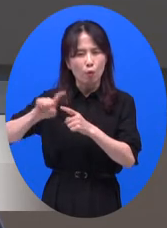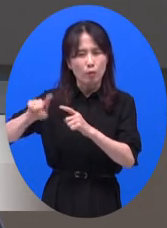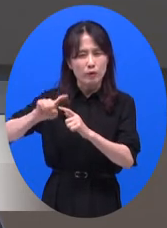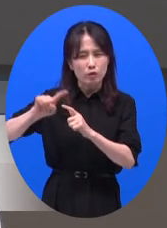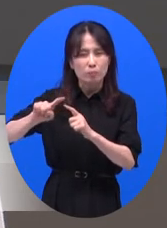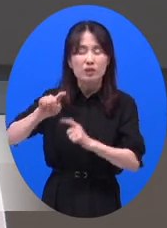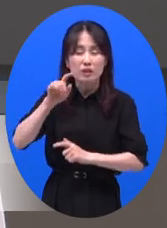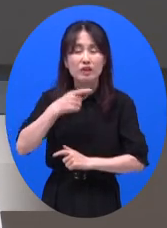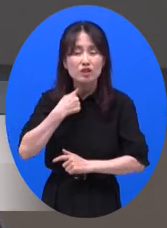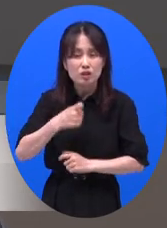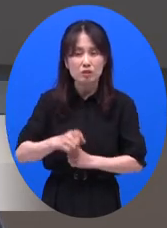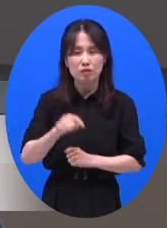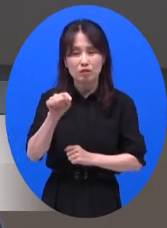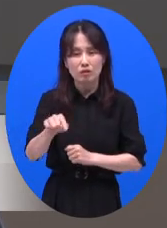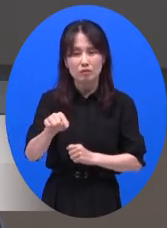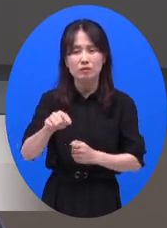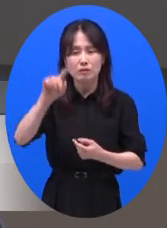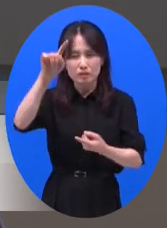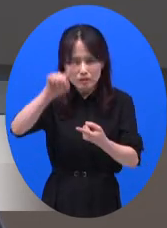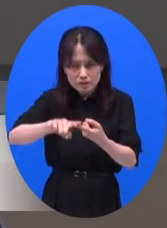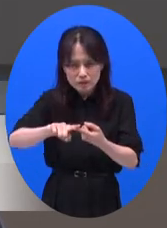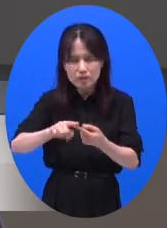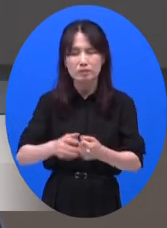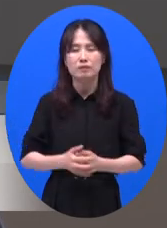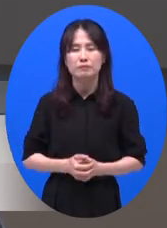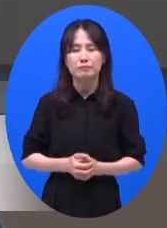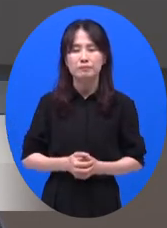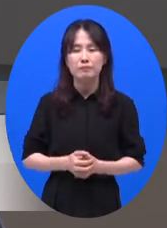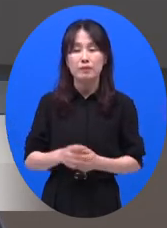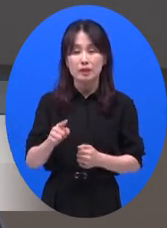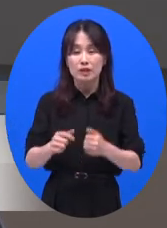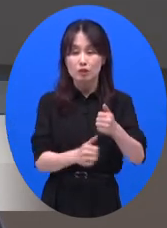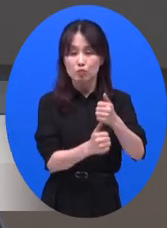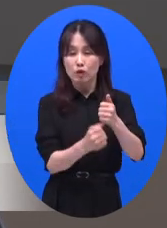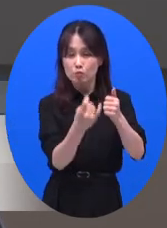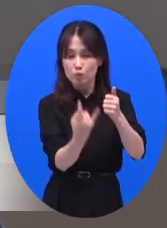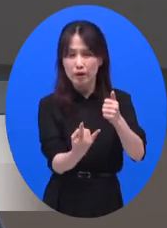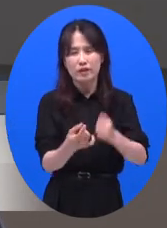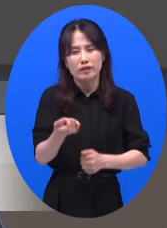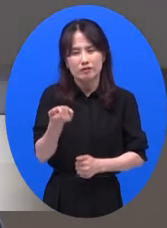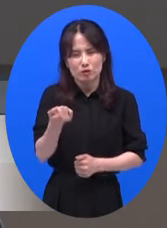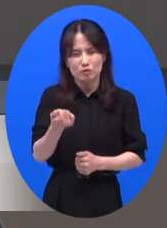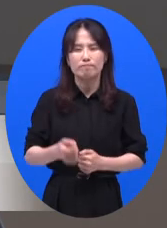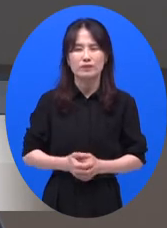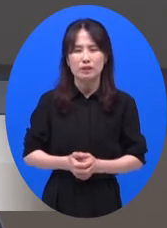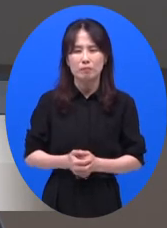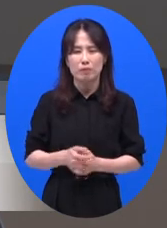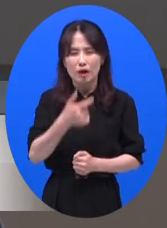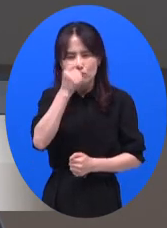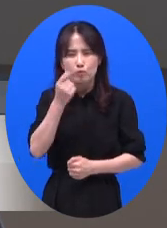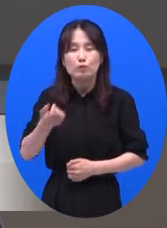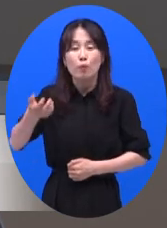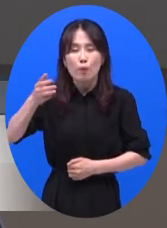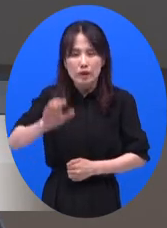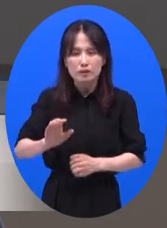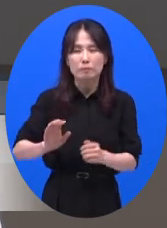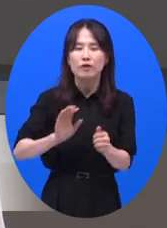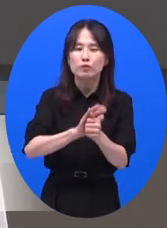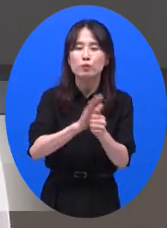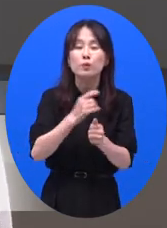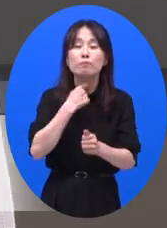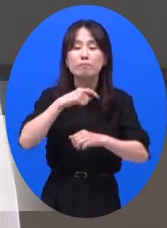계속 고민하고 그러한 것들을 이 인수위원회에 조금이나마